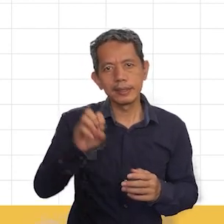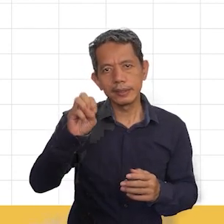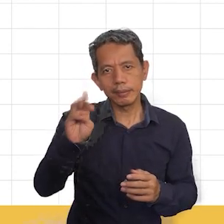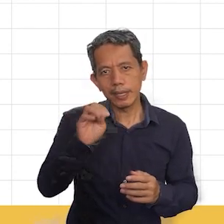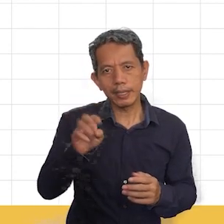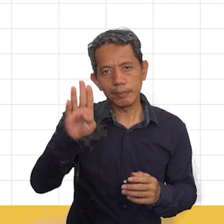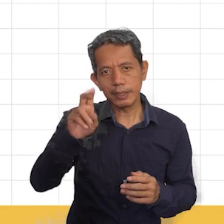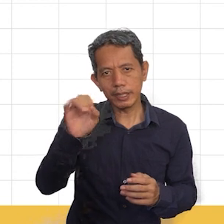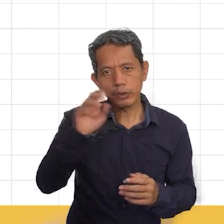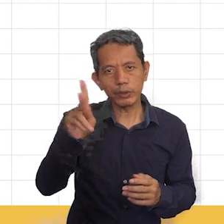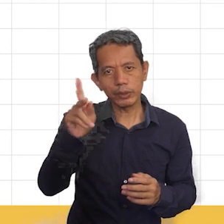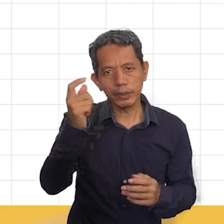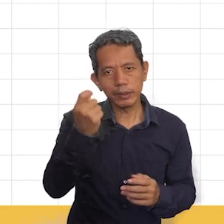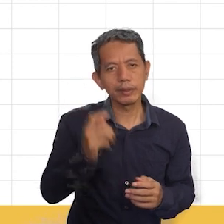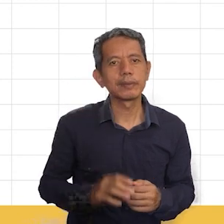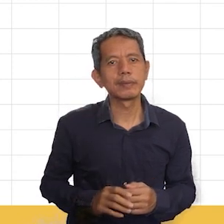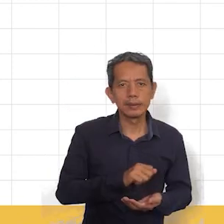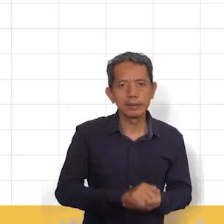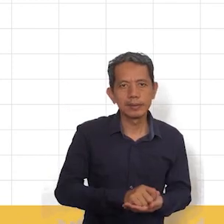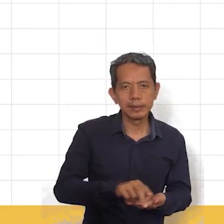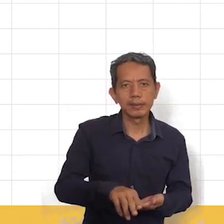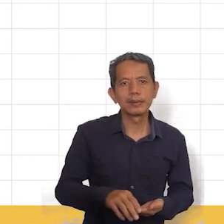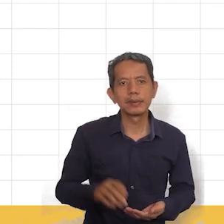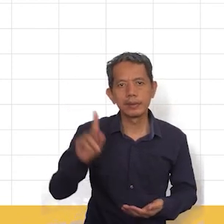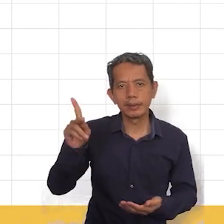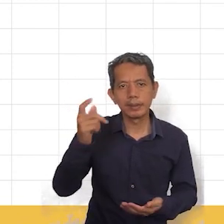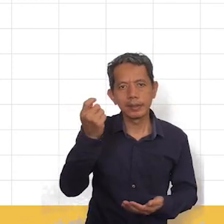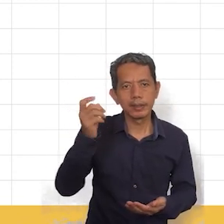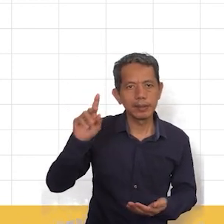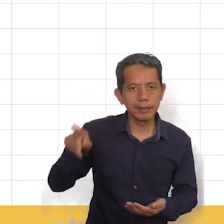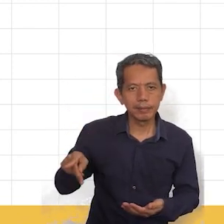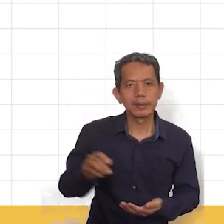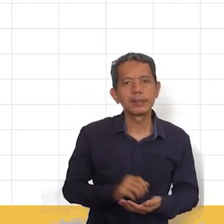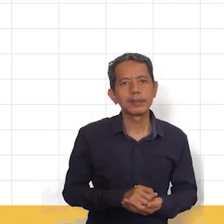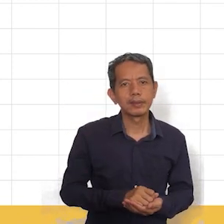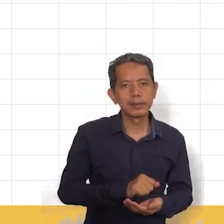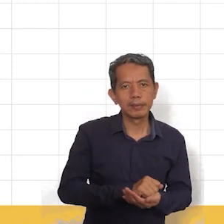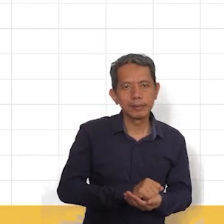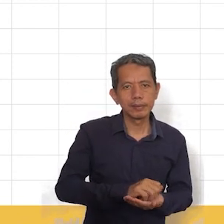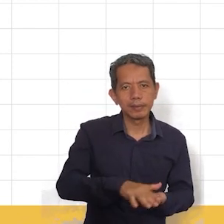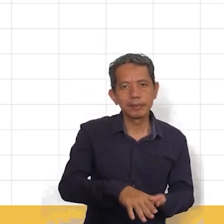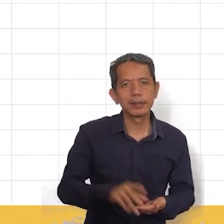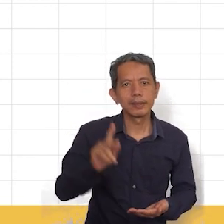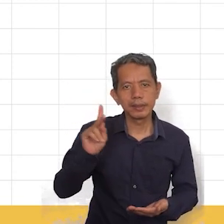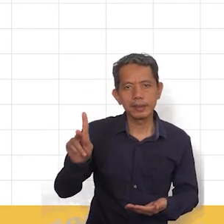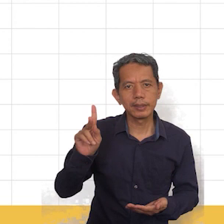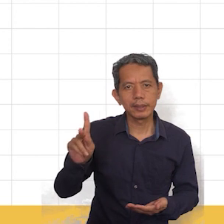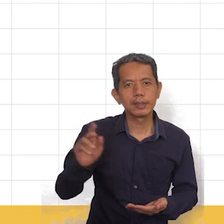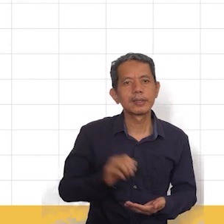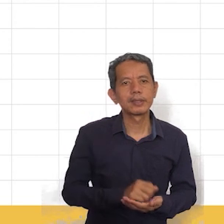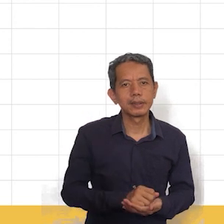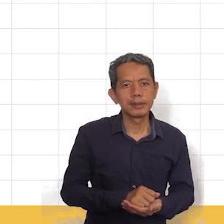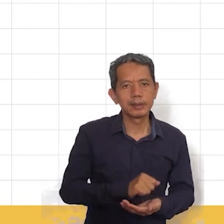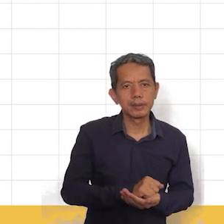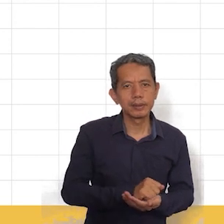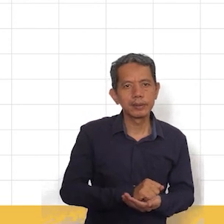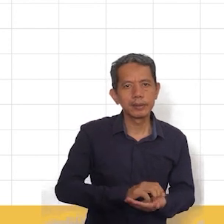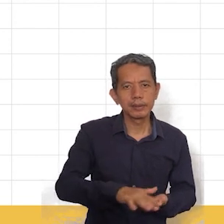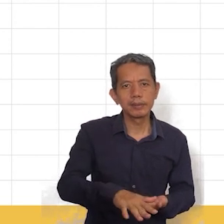berkasnya sebagai berikut: fotokopi kartu tanda penduduk, fotokopi kartu